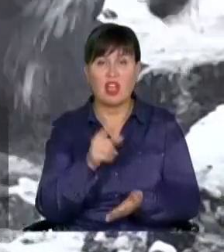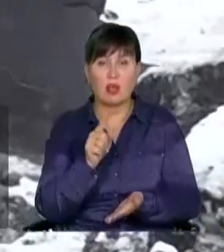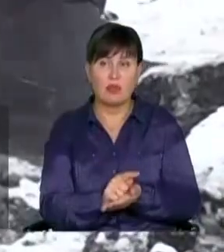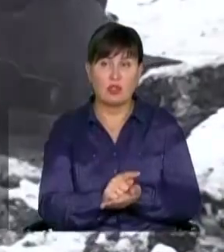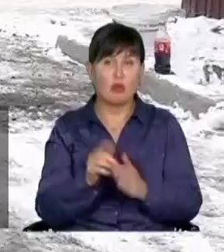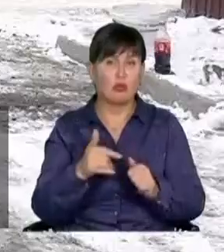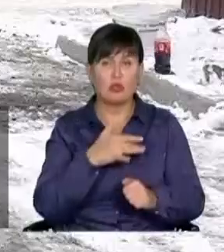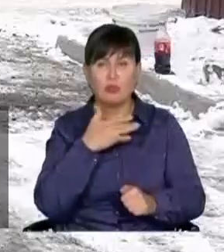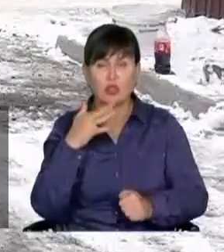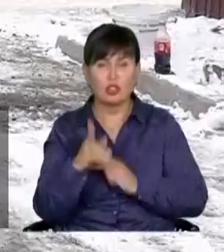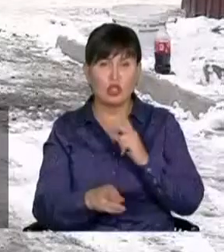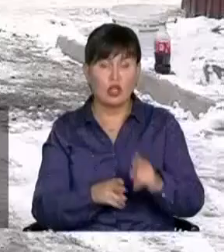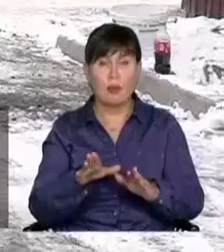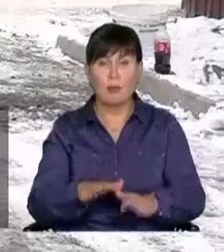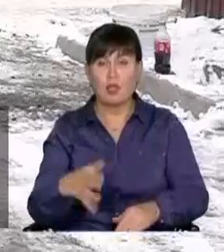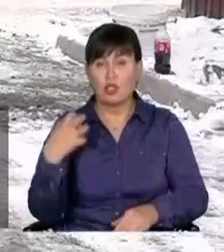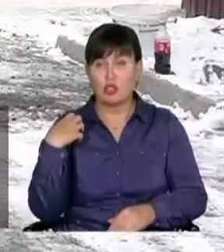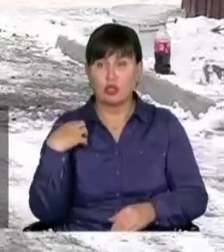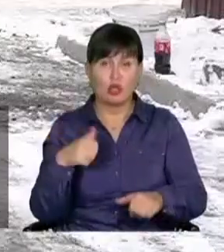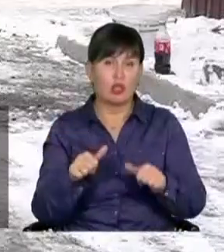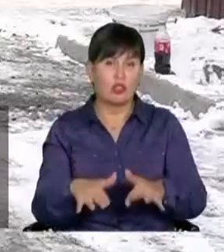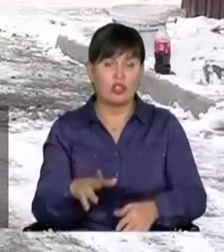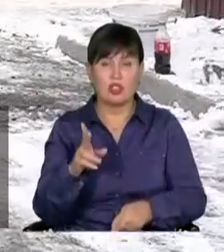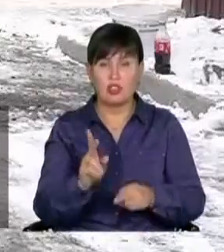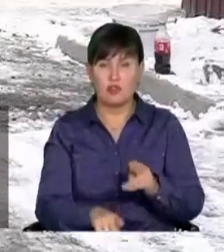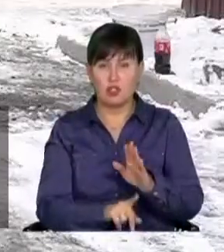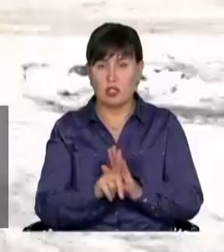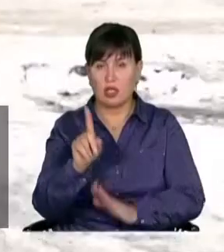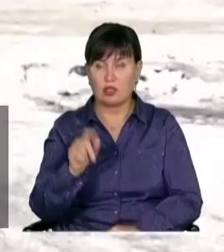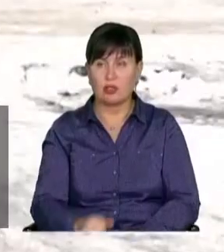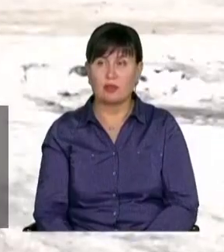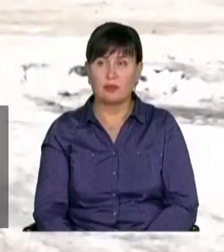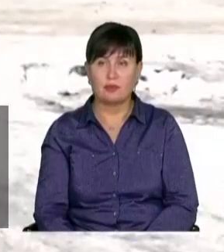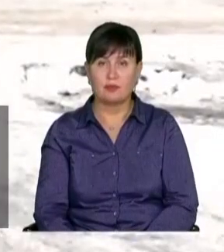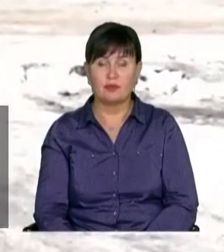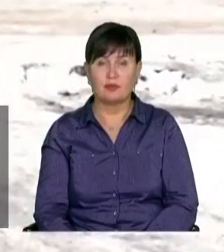После многочисленных жалоб местные чиновники решили завершить начатое. В